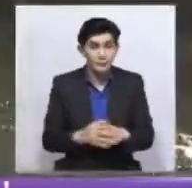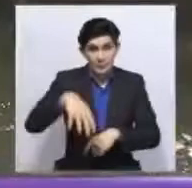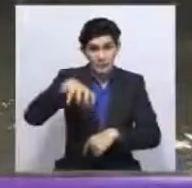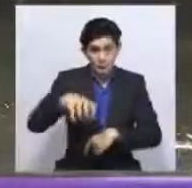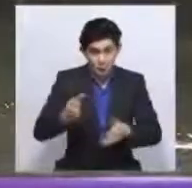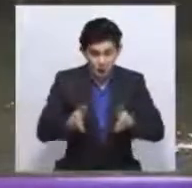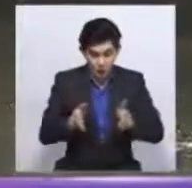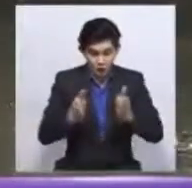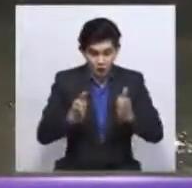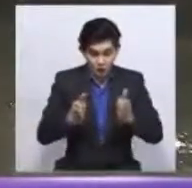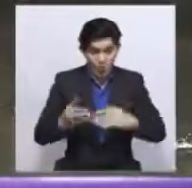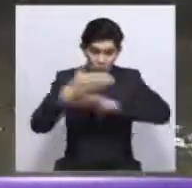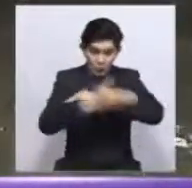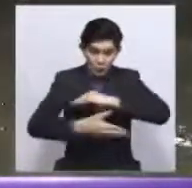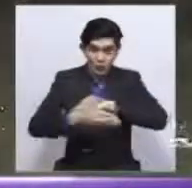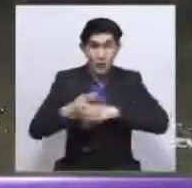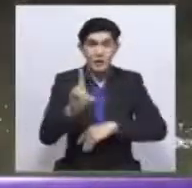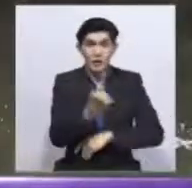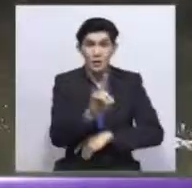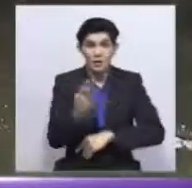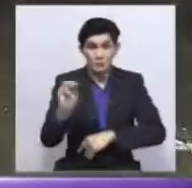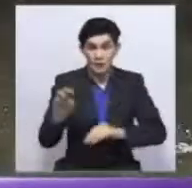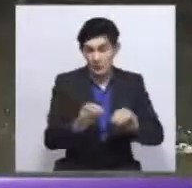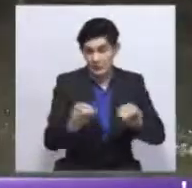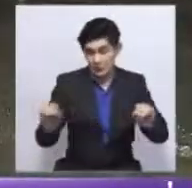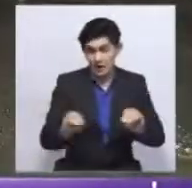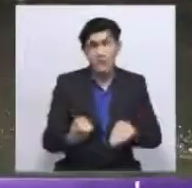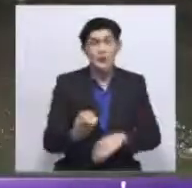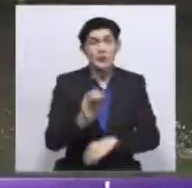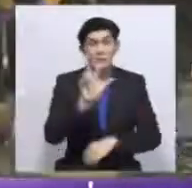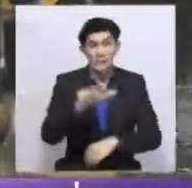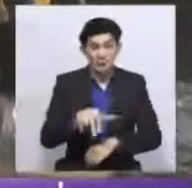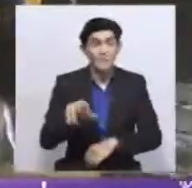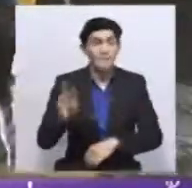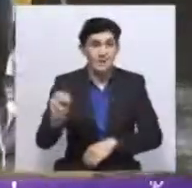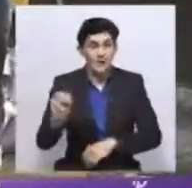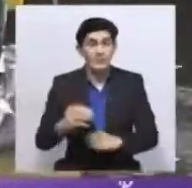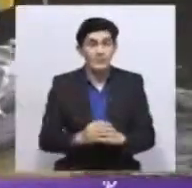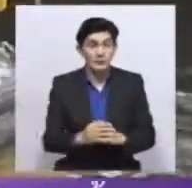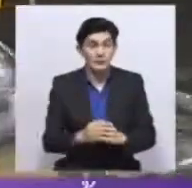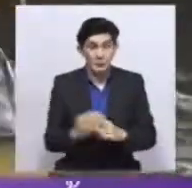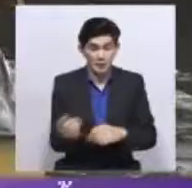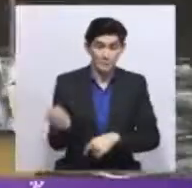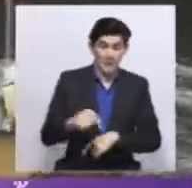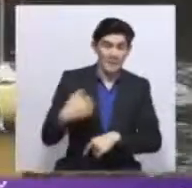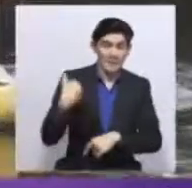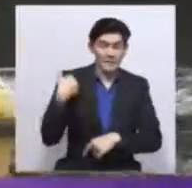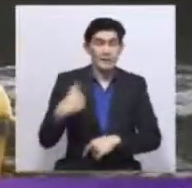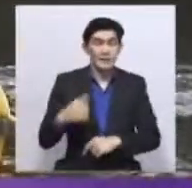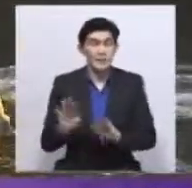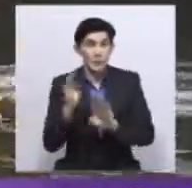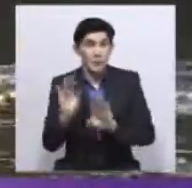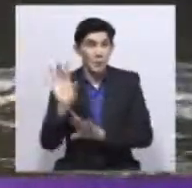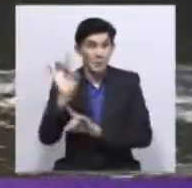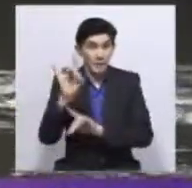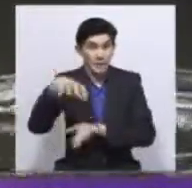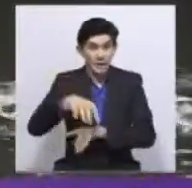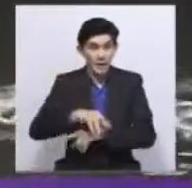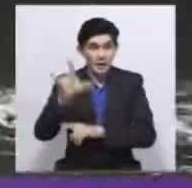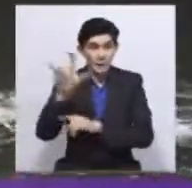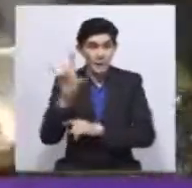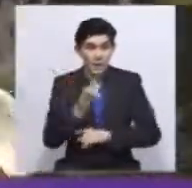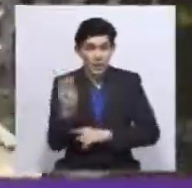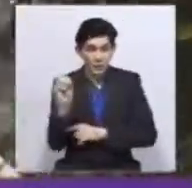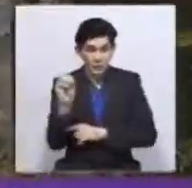วงทางหลวงถึงสถานีรถไฟดอนเมืองนะครับระยะทางประมาณ 3,000 เมตรและฝั่งขาเข้าบริเวณประตู8ท่าอากาศยานด